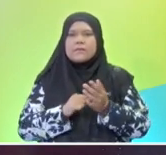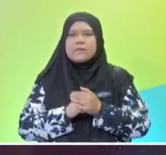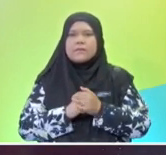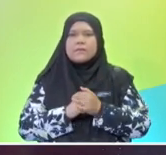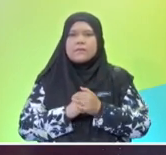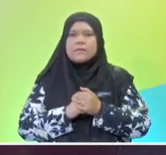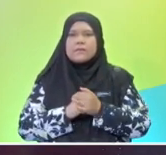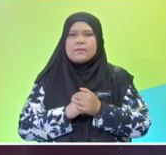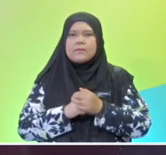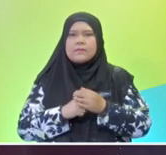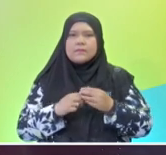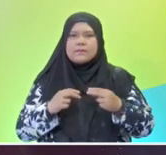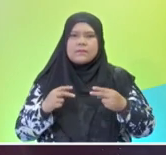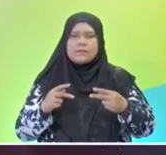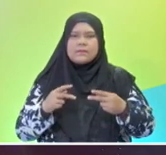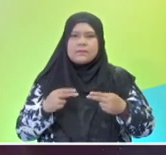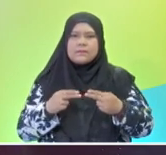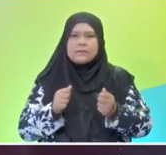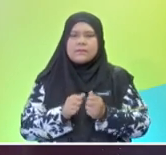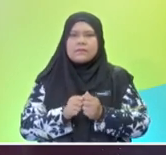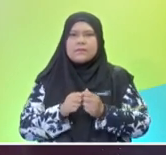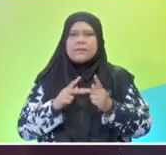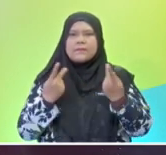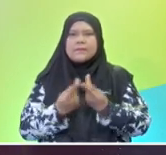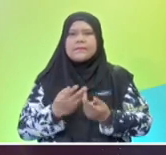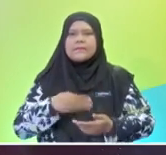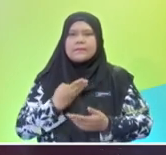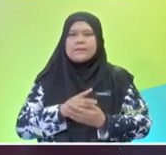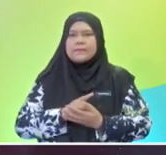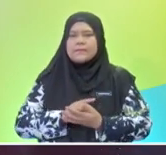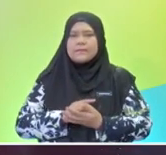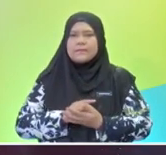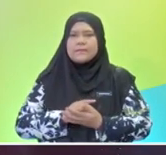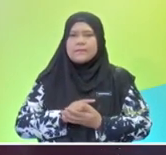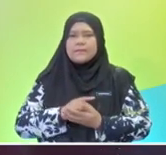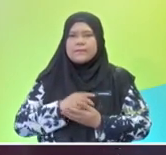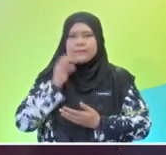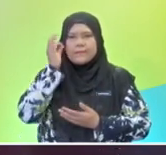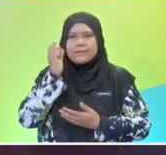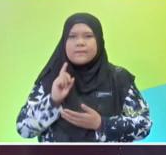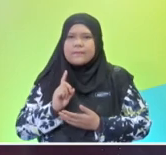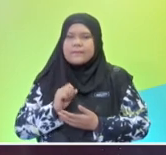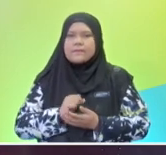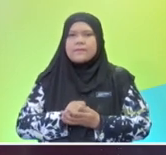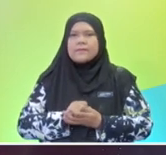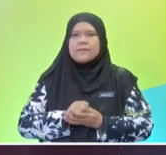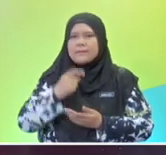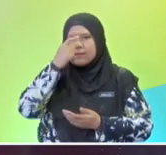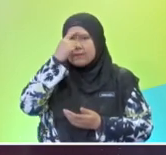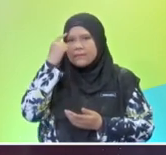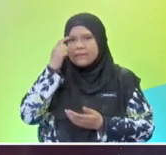keluarga bahagia. Keluarga bahagia. Boleh saya guna yang marker yang mana, cikgu? Yang saya mana nak pakai? Ini yang hitam. Ini kita hitam.